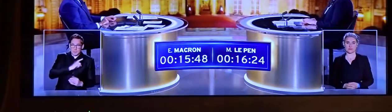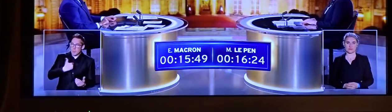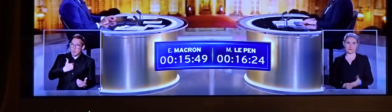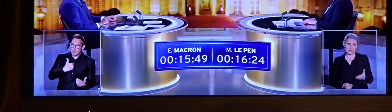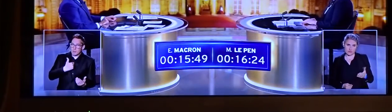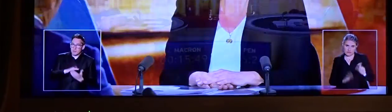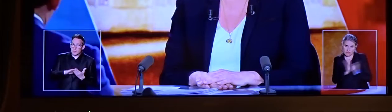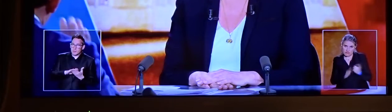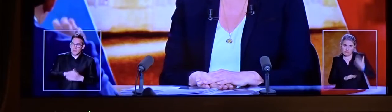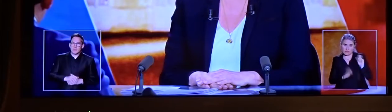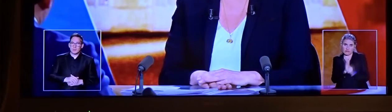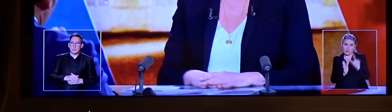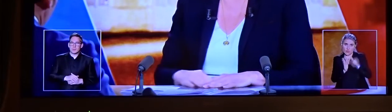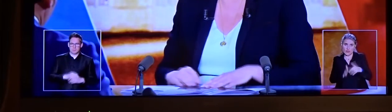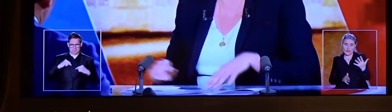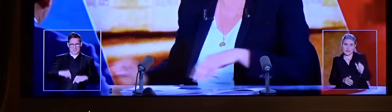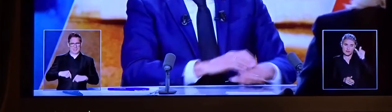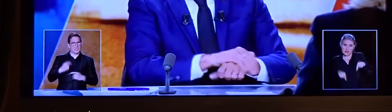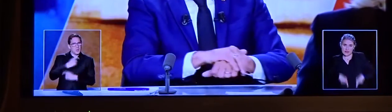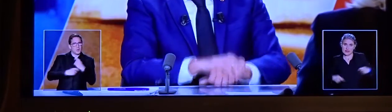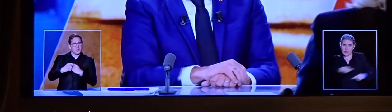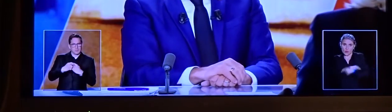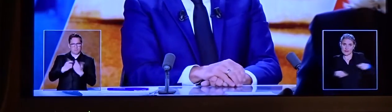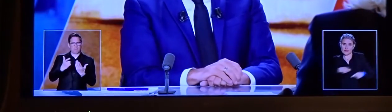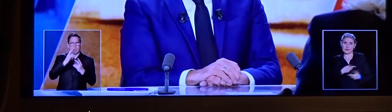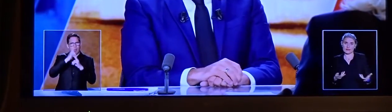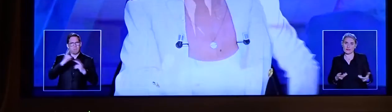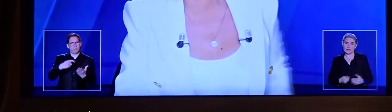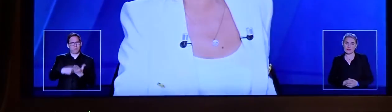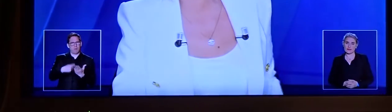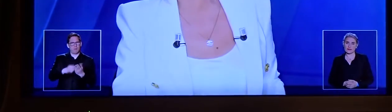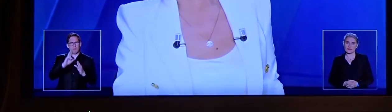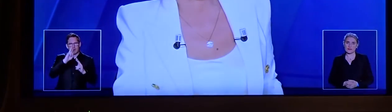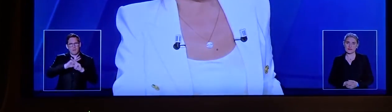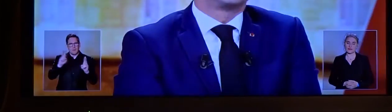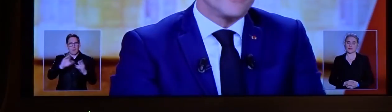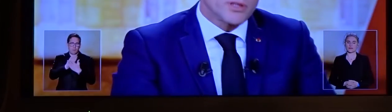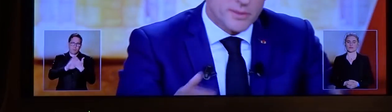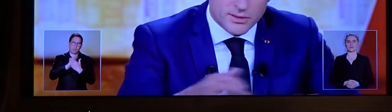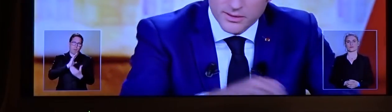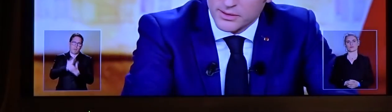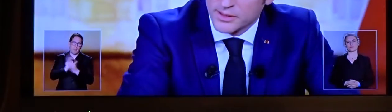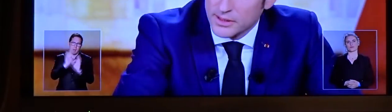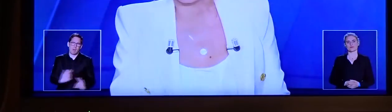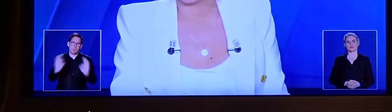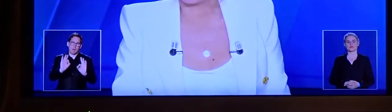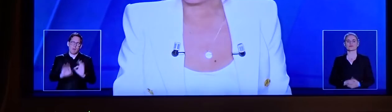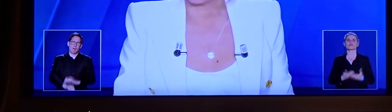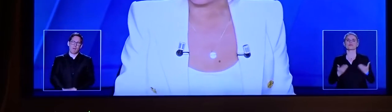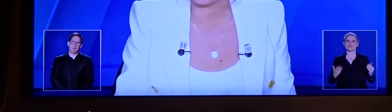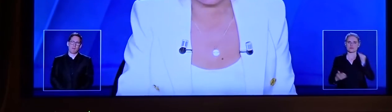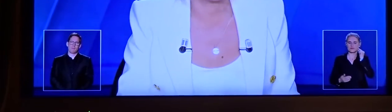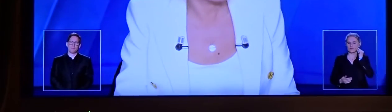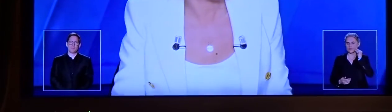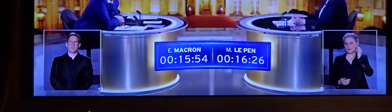étiez bien ministre de l'économie à l'époque. J'étais pas ministre des Finances. L'économie, il n'y a pas les banques. Emmanuel Macron. Et en plus, personne n'est jamais intervenu, vous le savez très bien. Emmanuel Macron, Marine Le